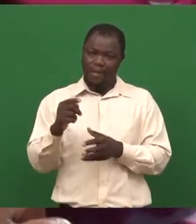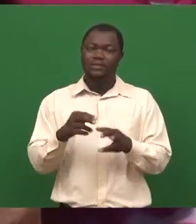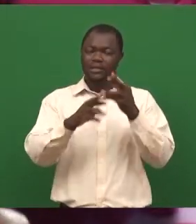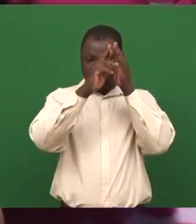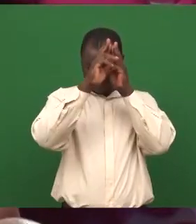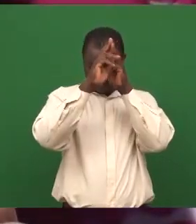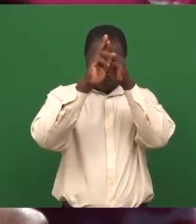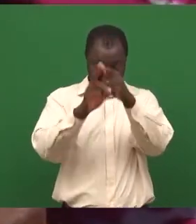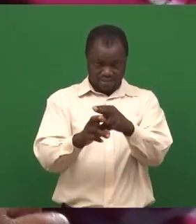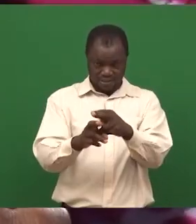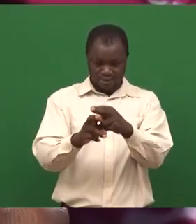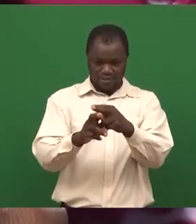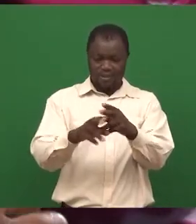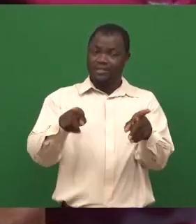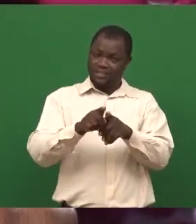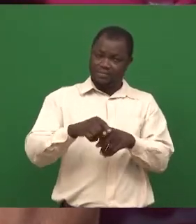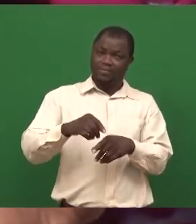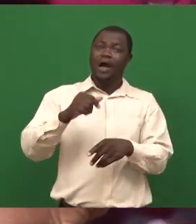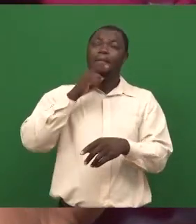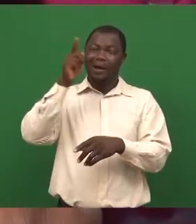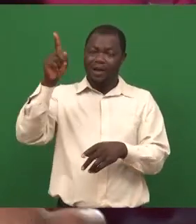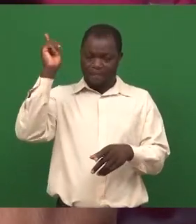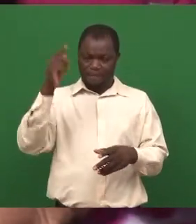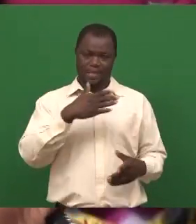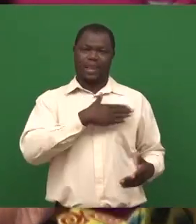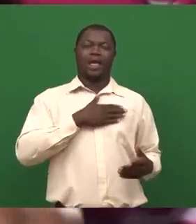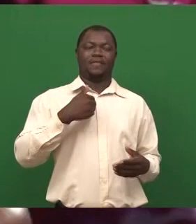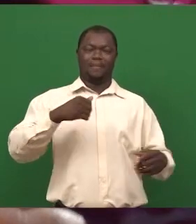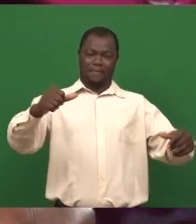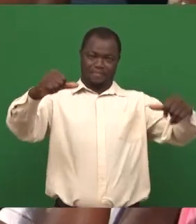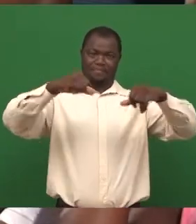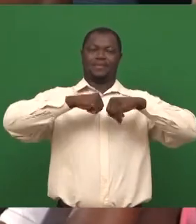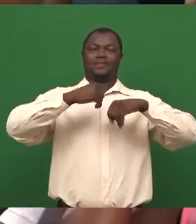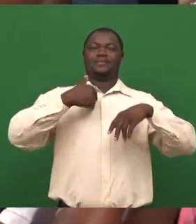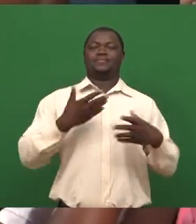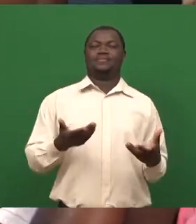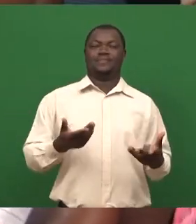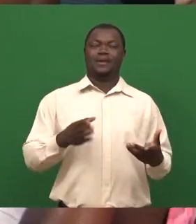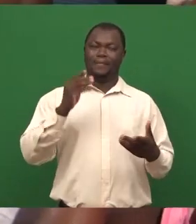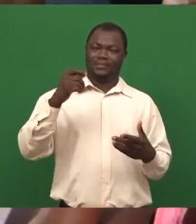vandinofanira kurespekta. Ivo vane role yokundida, kundilavha,